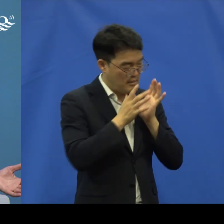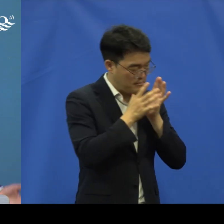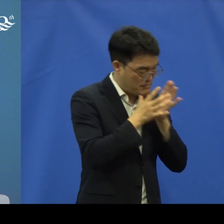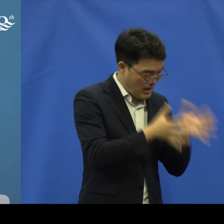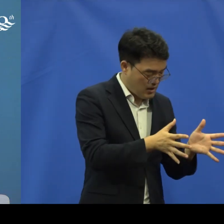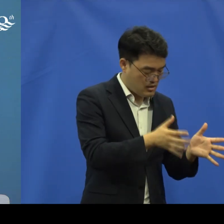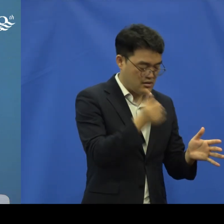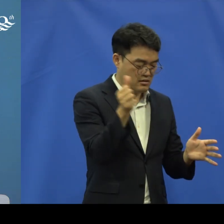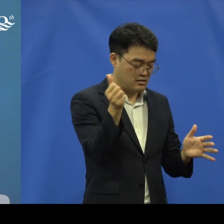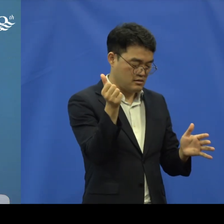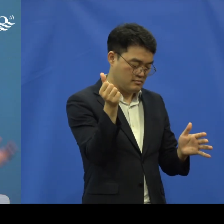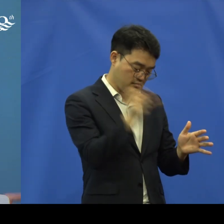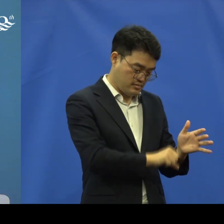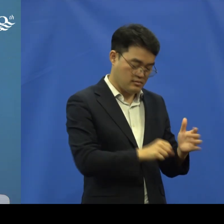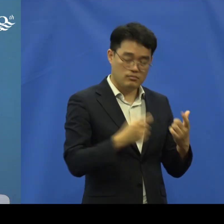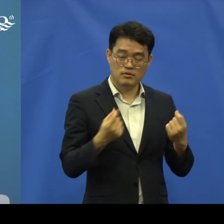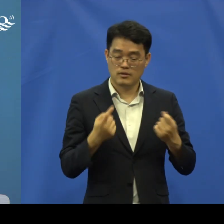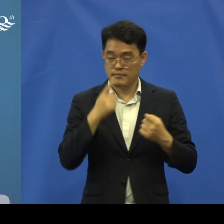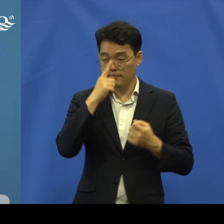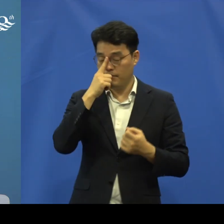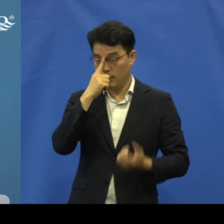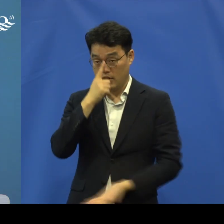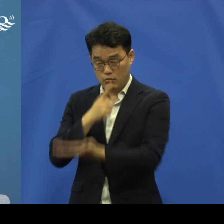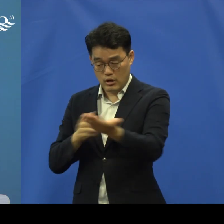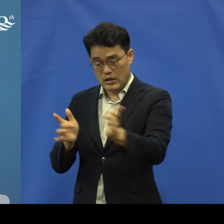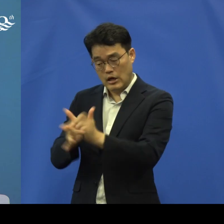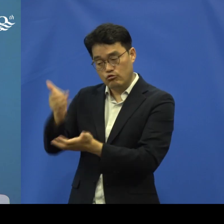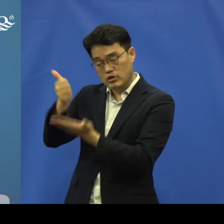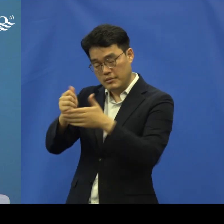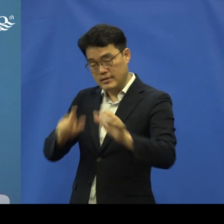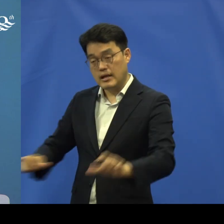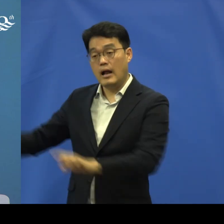예수님 보세요. 공생애 동안에 얼마나 많은 비난에 시달렸습니다.